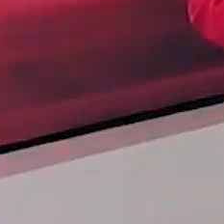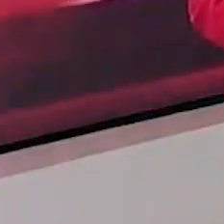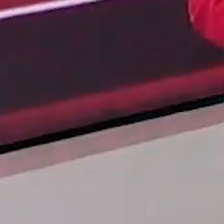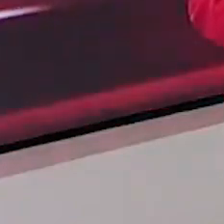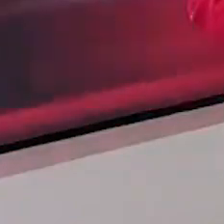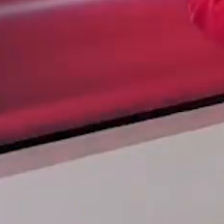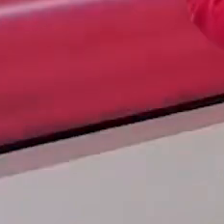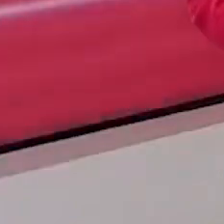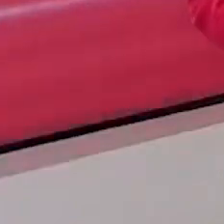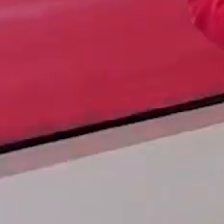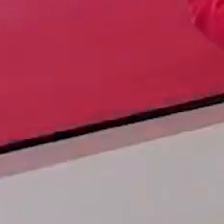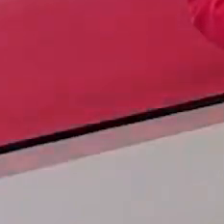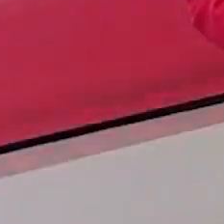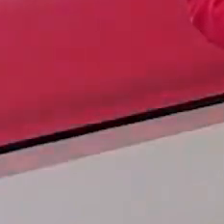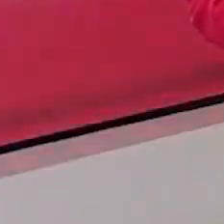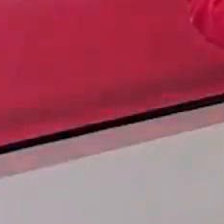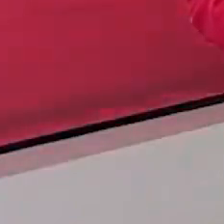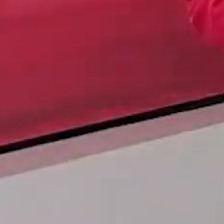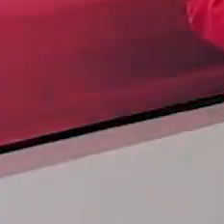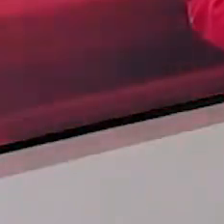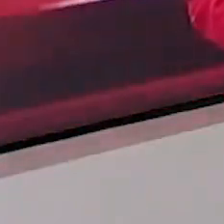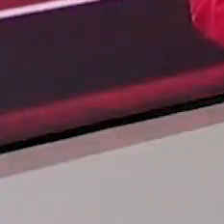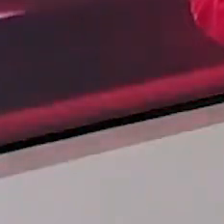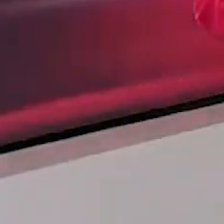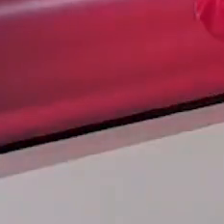TV at sa www.gmanews.tv